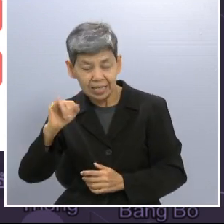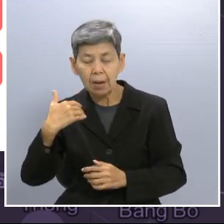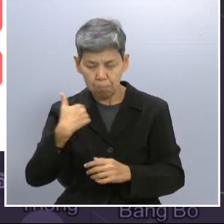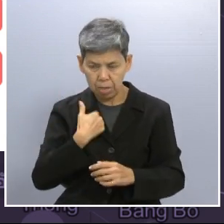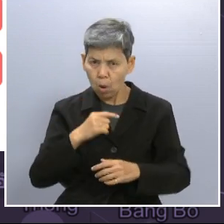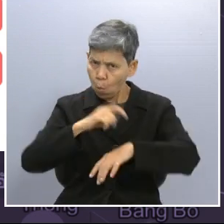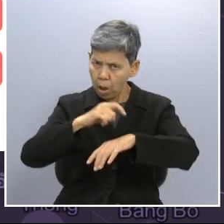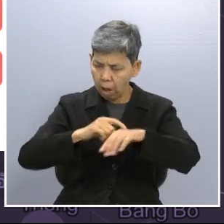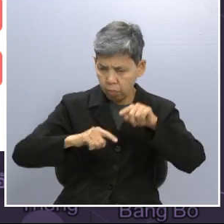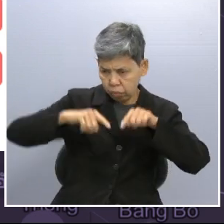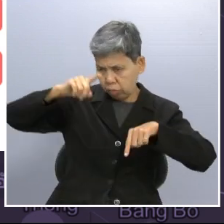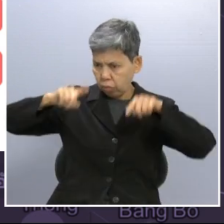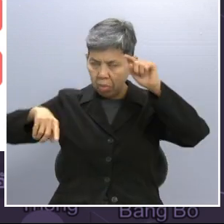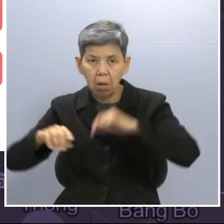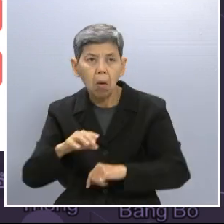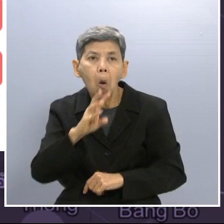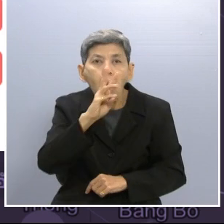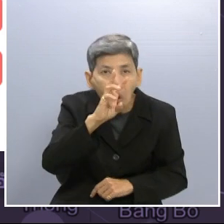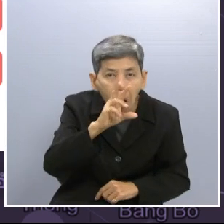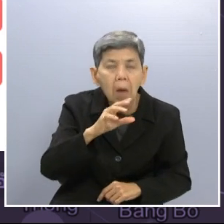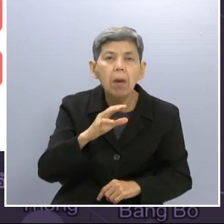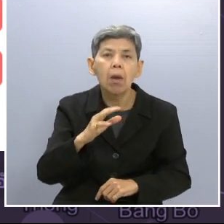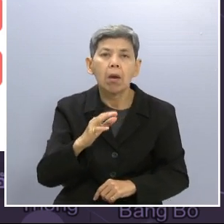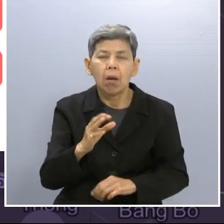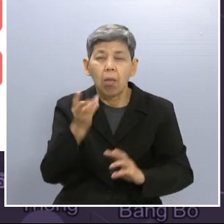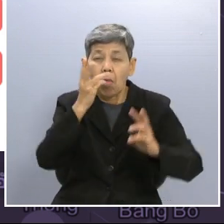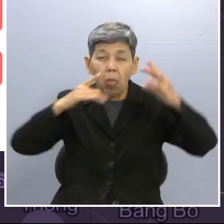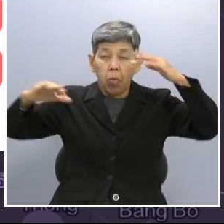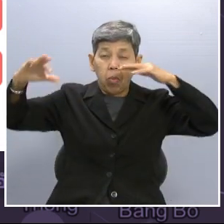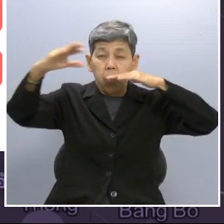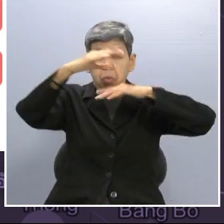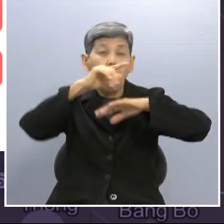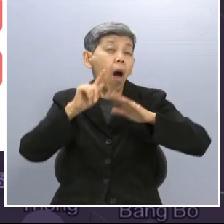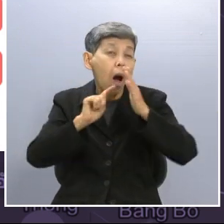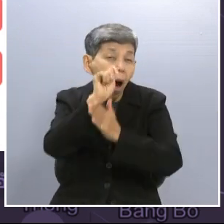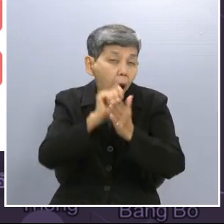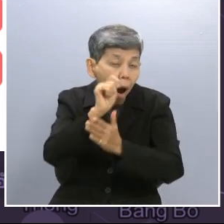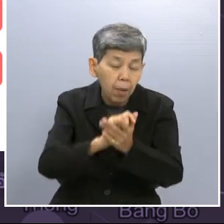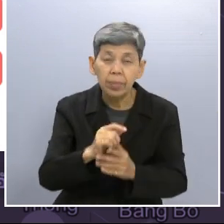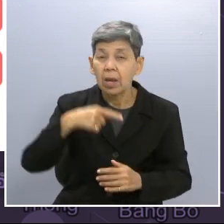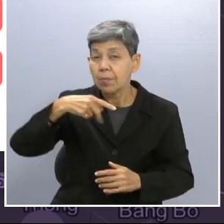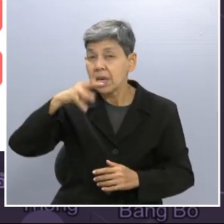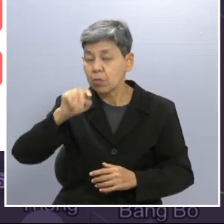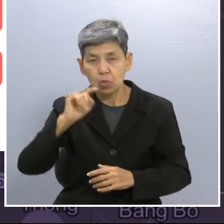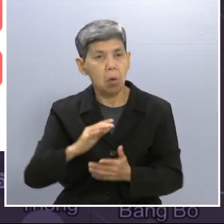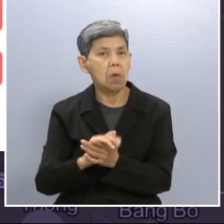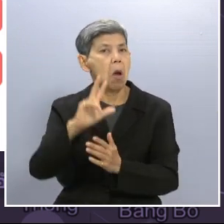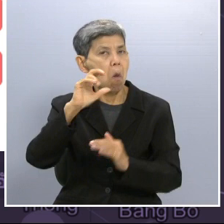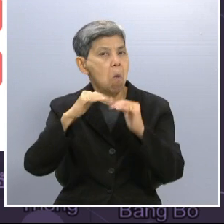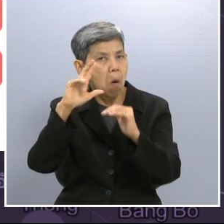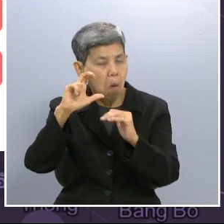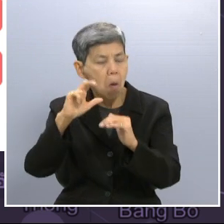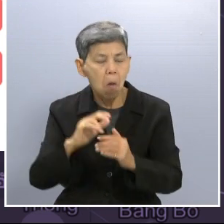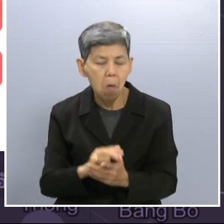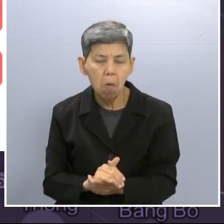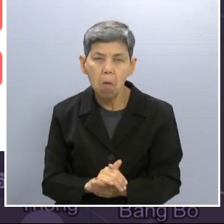นับได้ถึง 600อ่ะอืมนี่แม่สอดจังหวัดตากท่านผู้ชมส่วน PM 2.5มากกว่า 300นะคะ